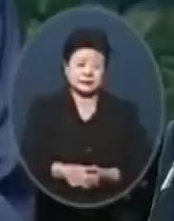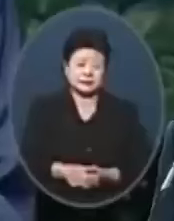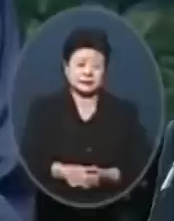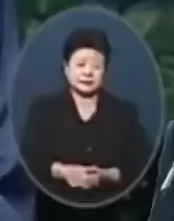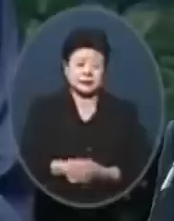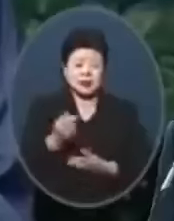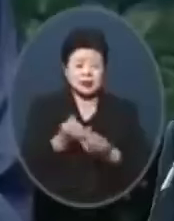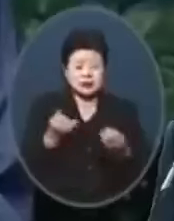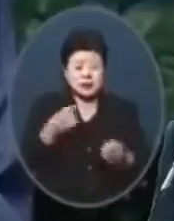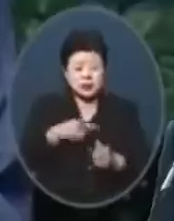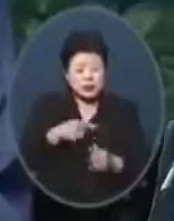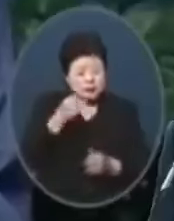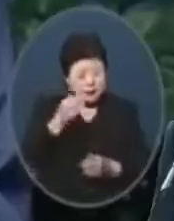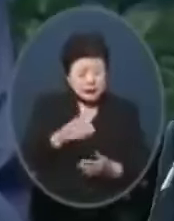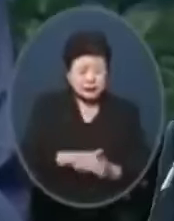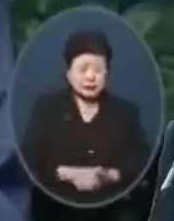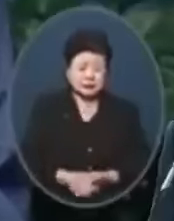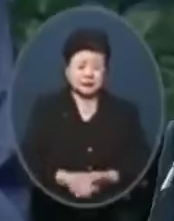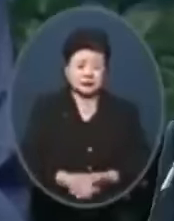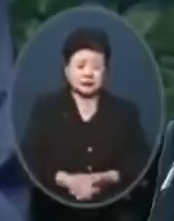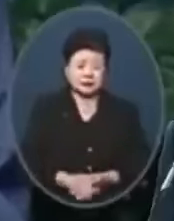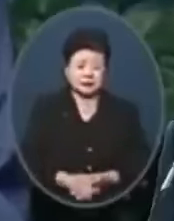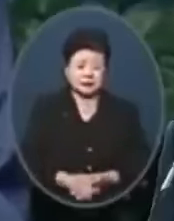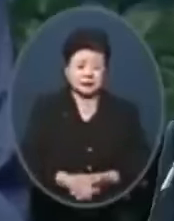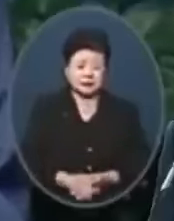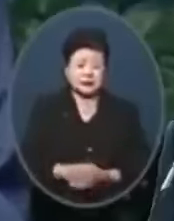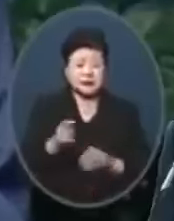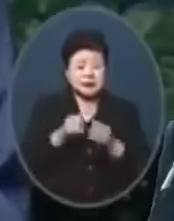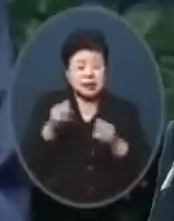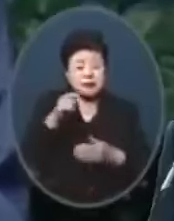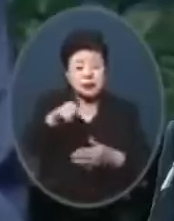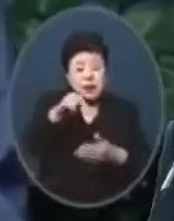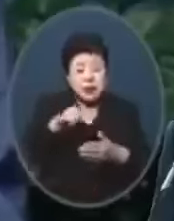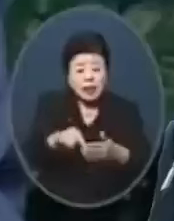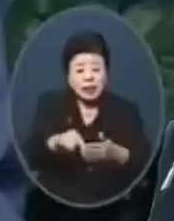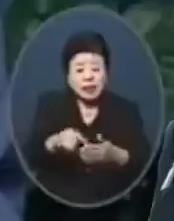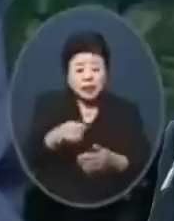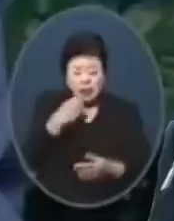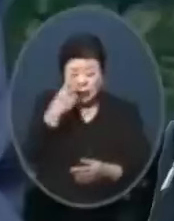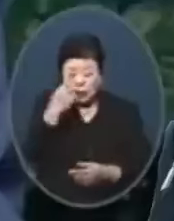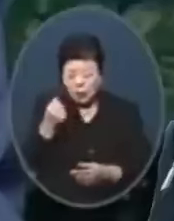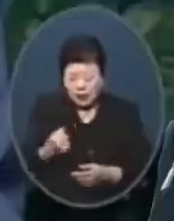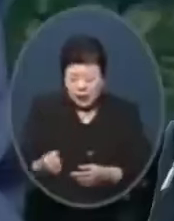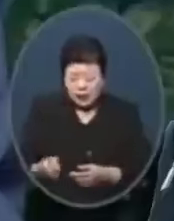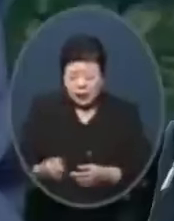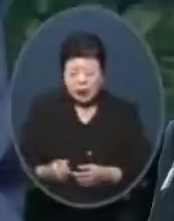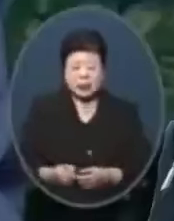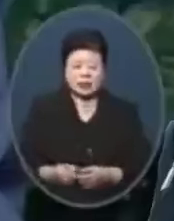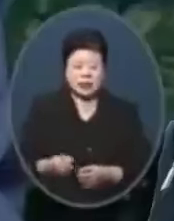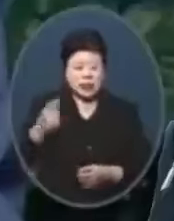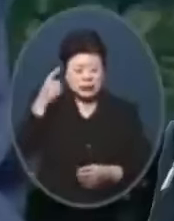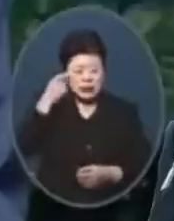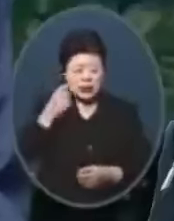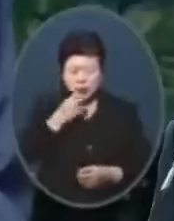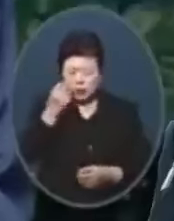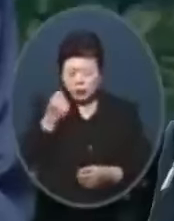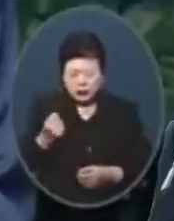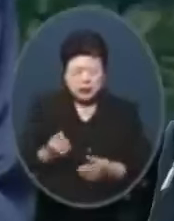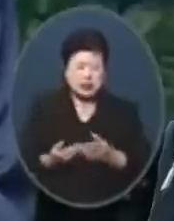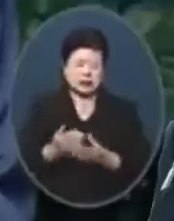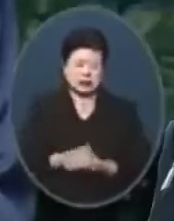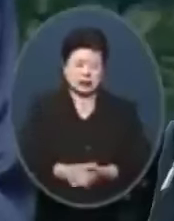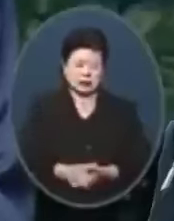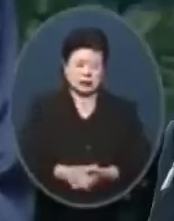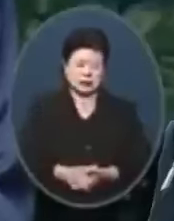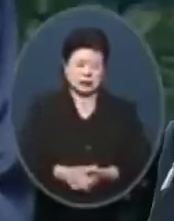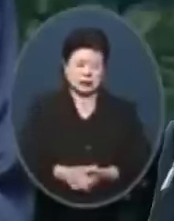우리 형제들을 욕하지 마십시다. 그 사람 속에 곰팡이 피고 내 정신에 곰팡이 피고